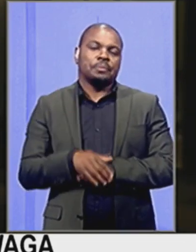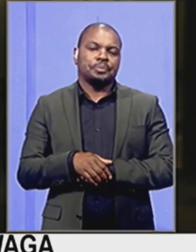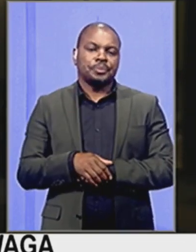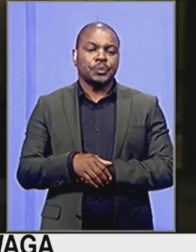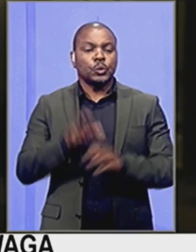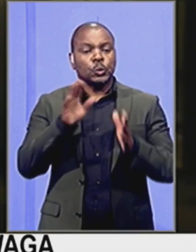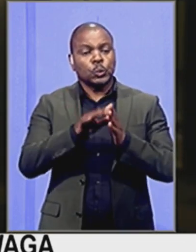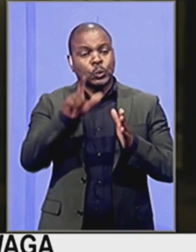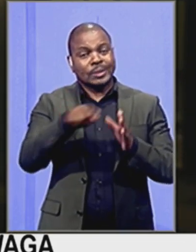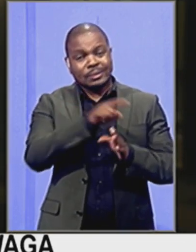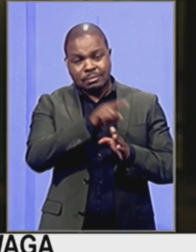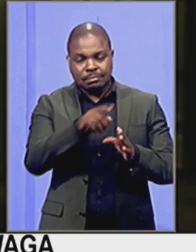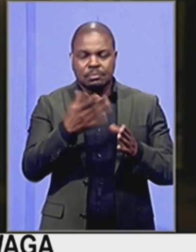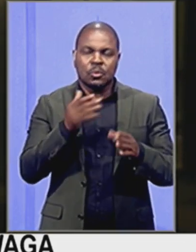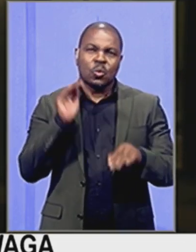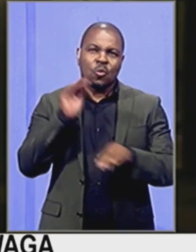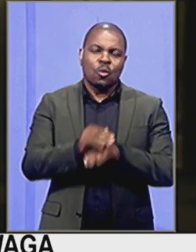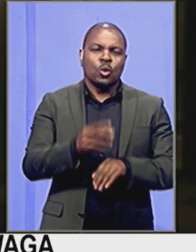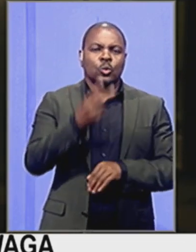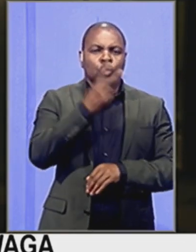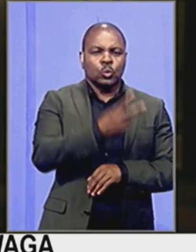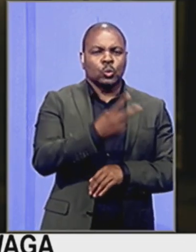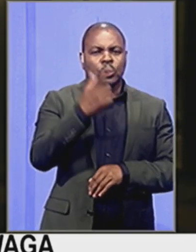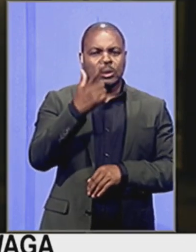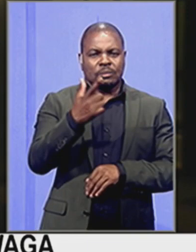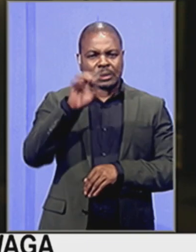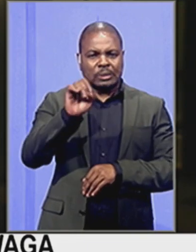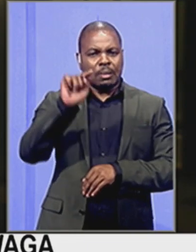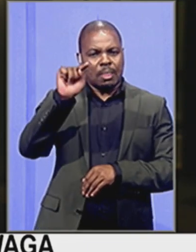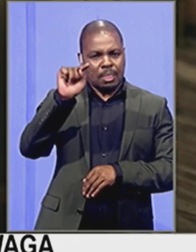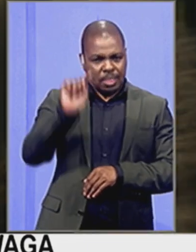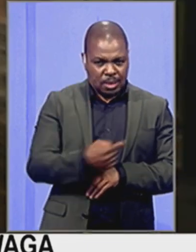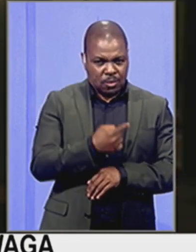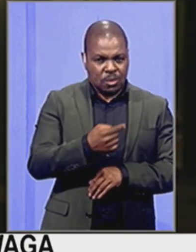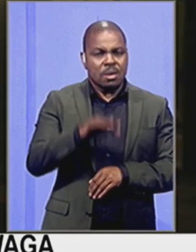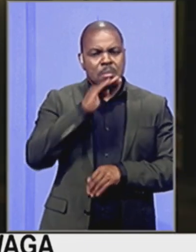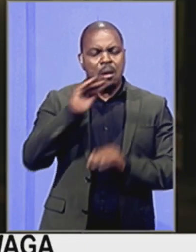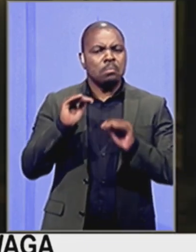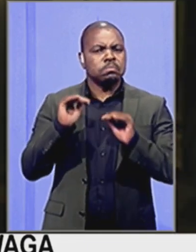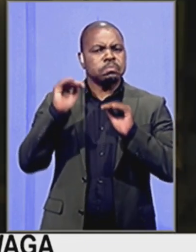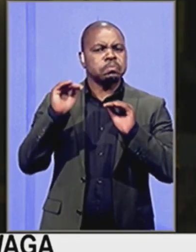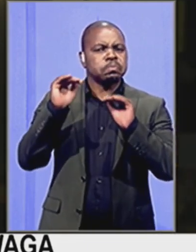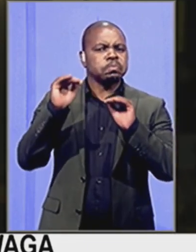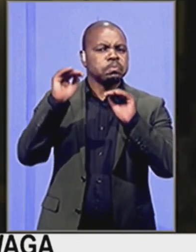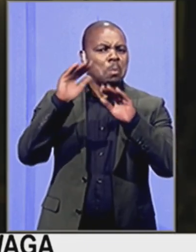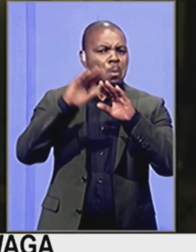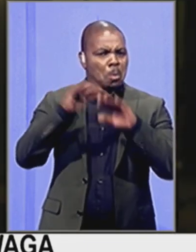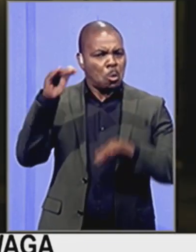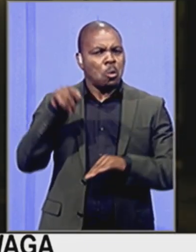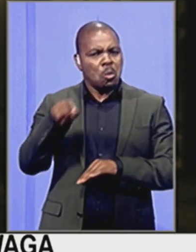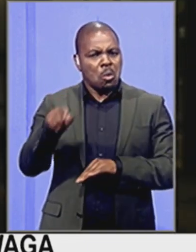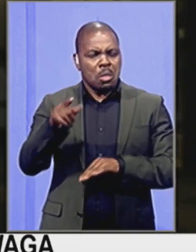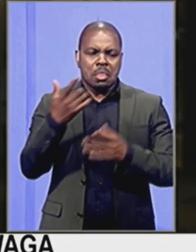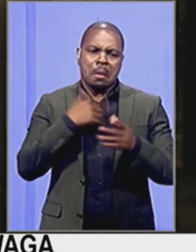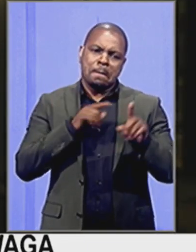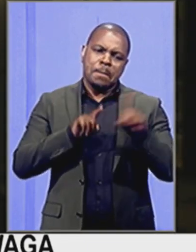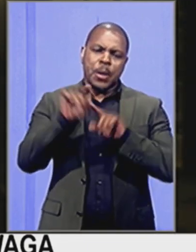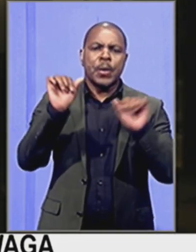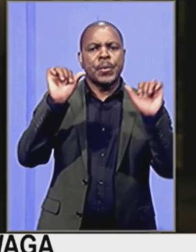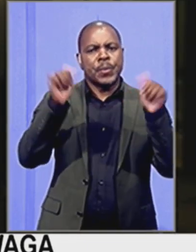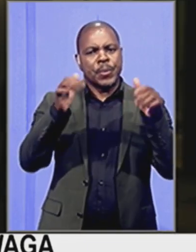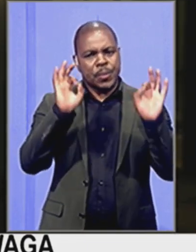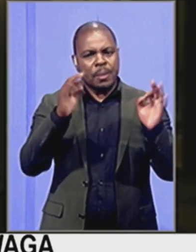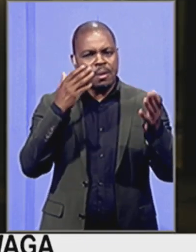bana bao ba ile ba ba more than 270,000 gora gore ba rotoga bana ba ba reng ba ba ngwala matric ba kgona gore ba